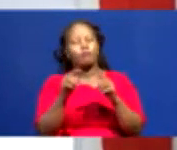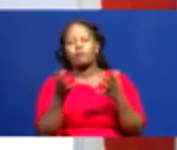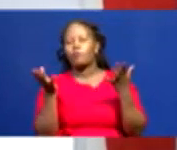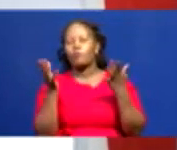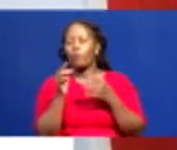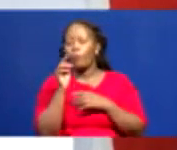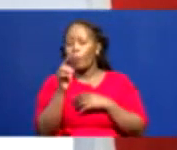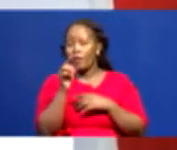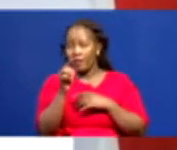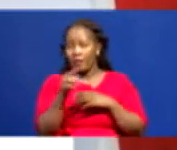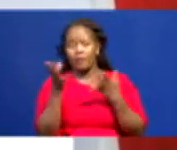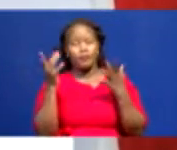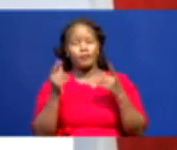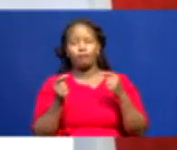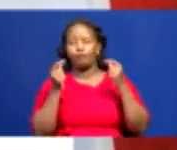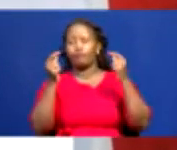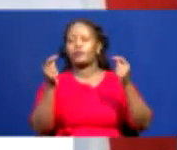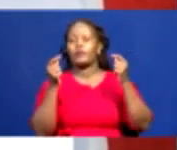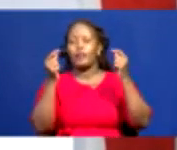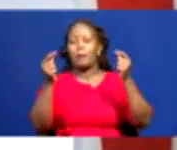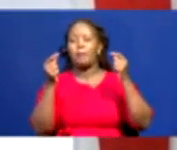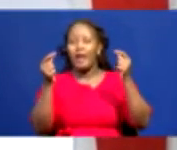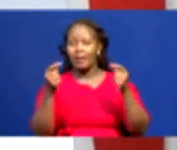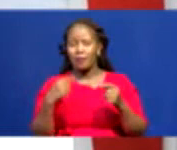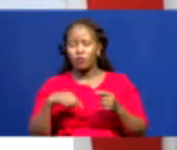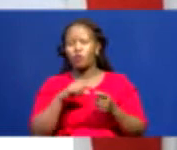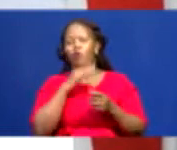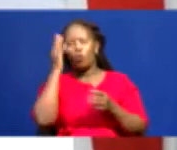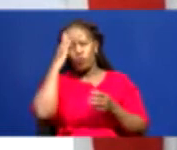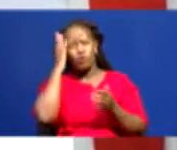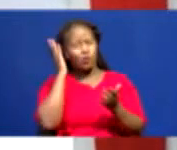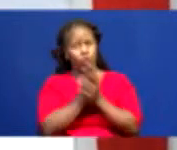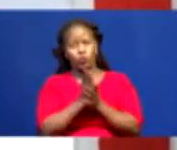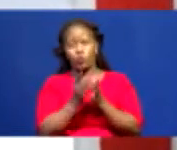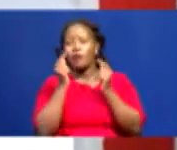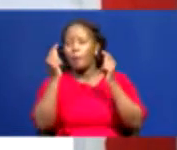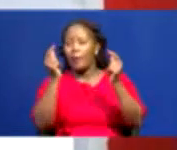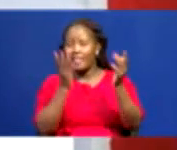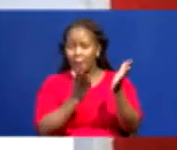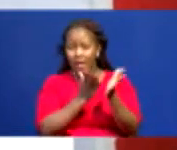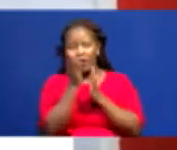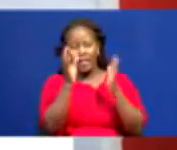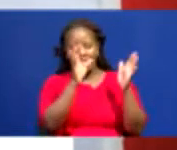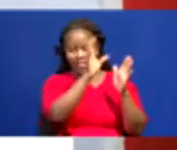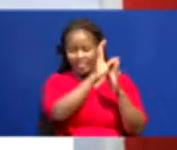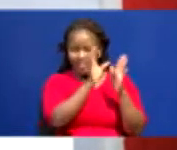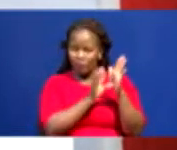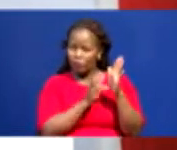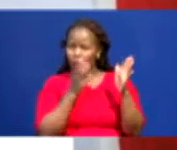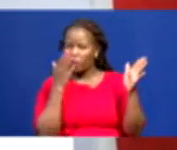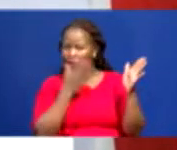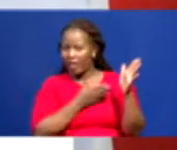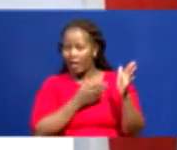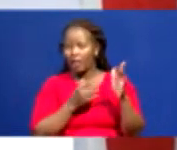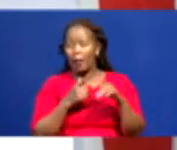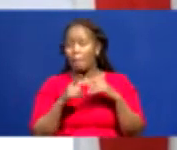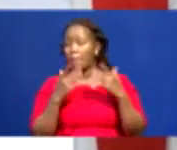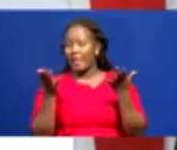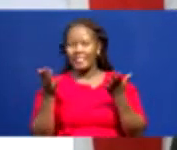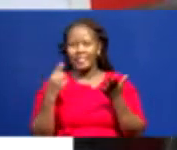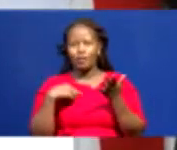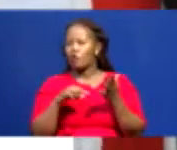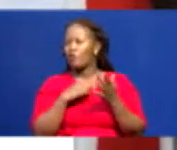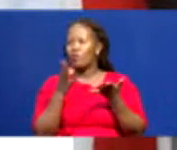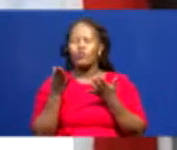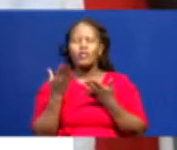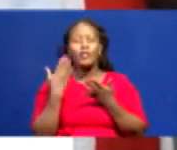jambo hili la maandamano. Tunajua liko katika katiba na inakubalika, lakini tunacholaani